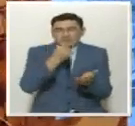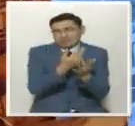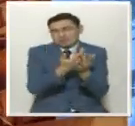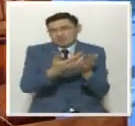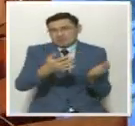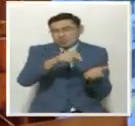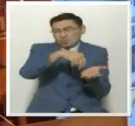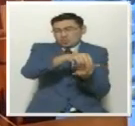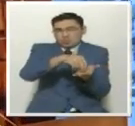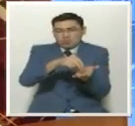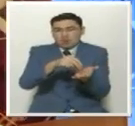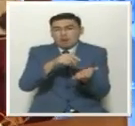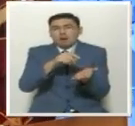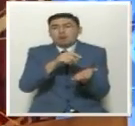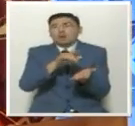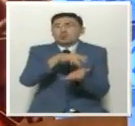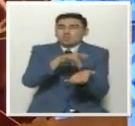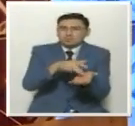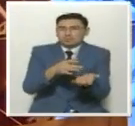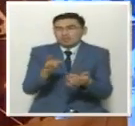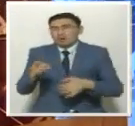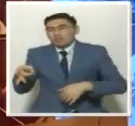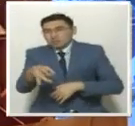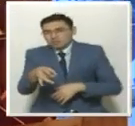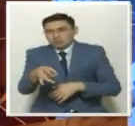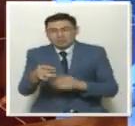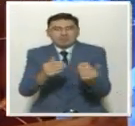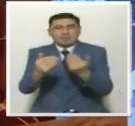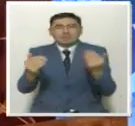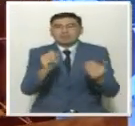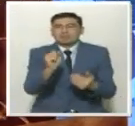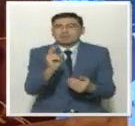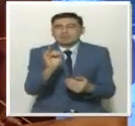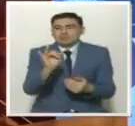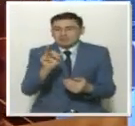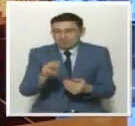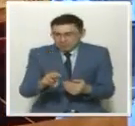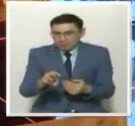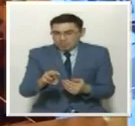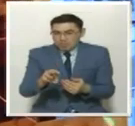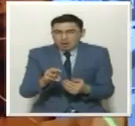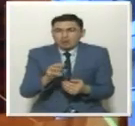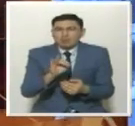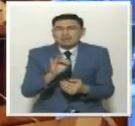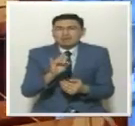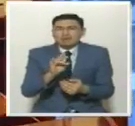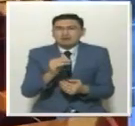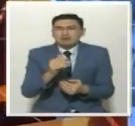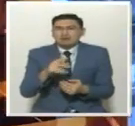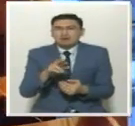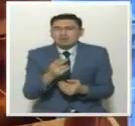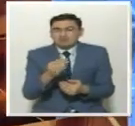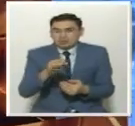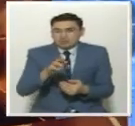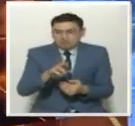әлеуметтік шиеленісті болдырмау үшін қалалар мен аудандар әкімдерінің инфляциялық процестерге жауапкершілігін күшейту. Сонымен қатар,